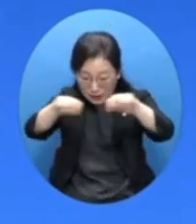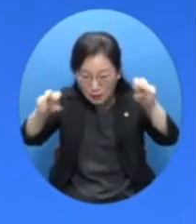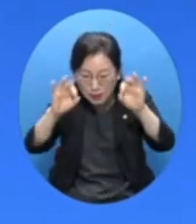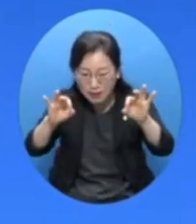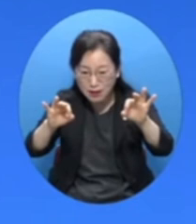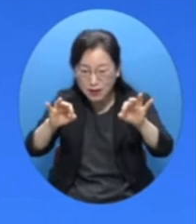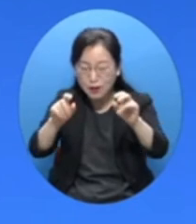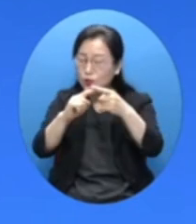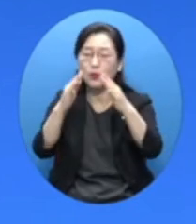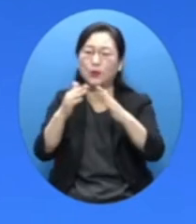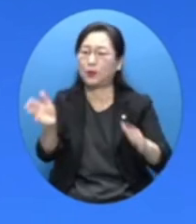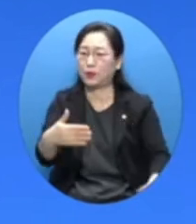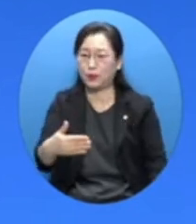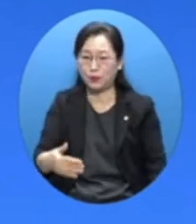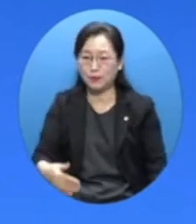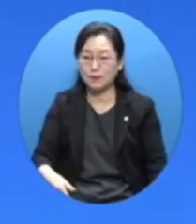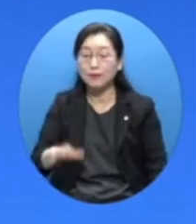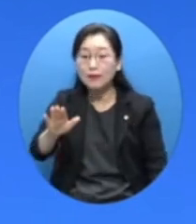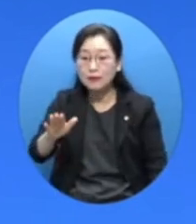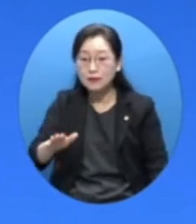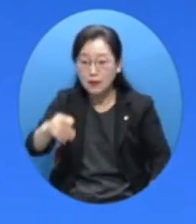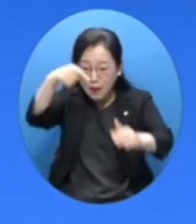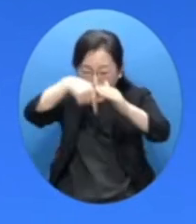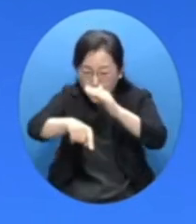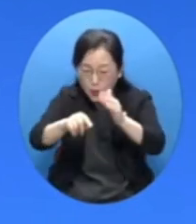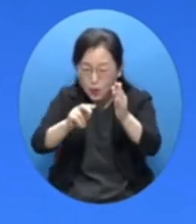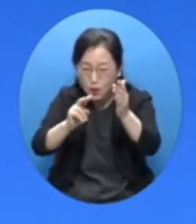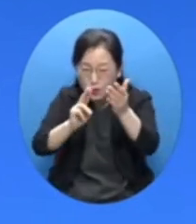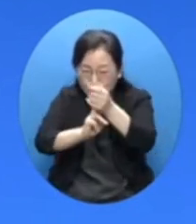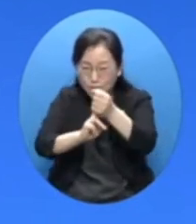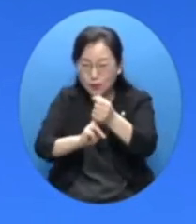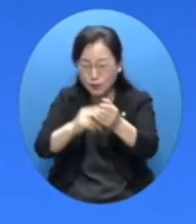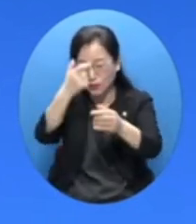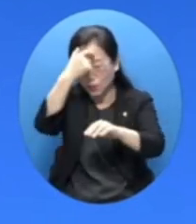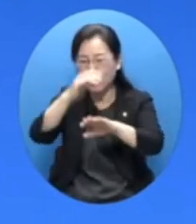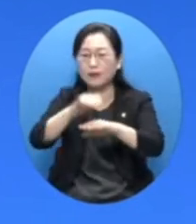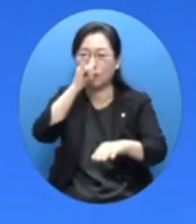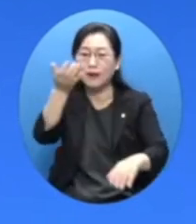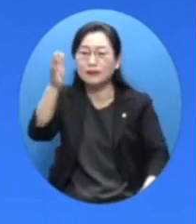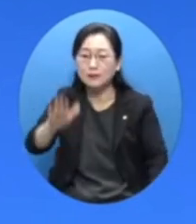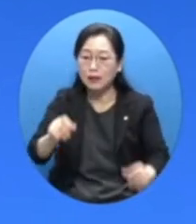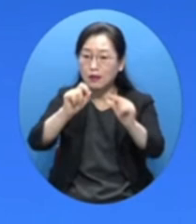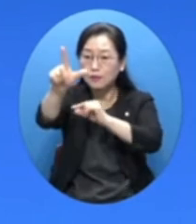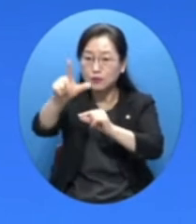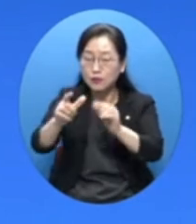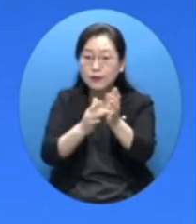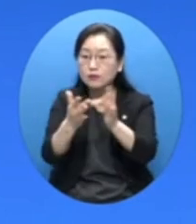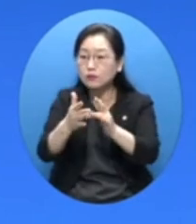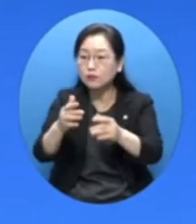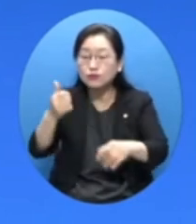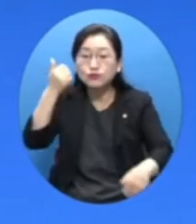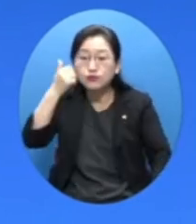지학교에 지금도 예수 믿고 있는 많은 사람들이 있을 것입니다 그러나 대부분의 사람들이 예수님이 누구신지 들어보지도 못했습니다